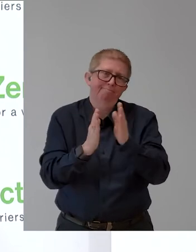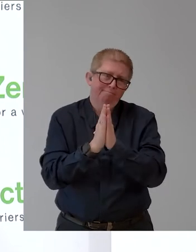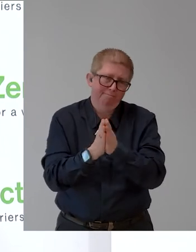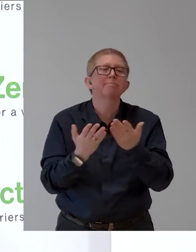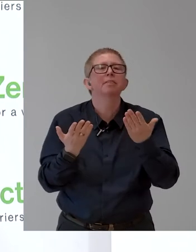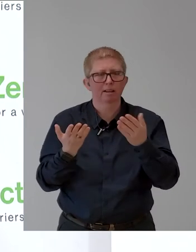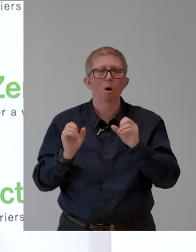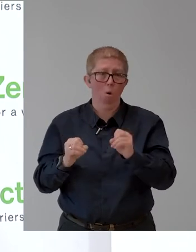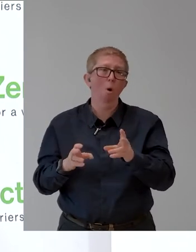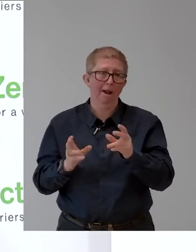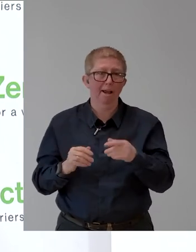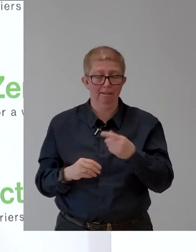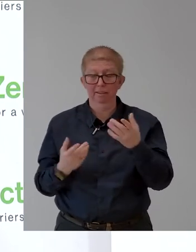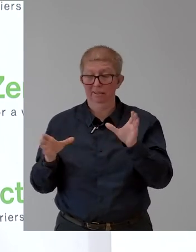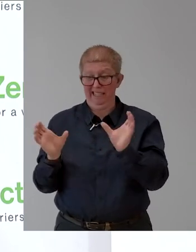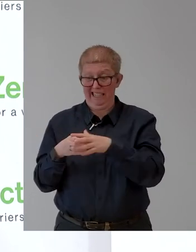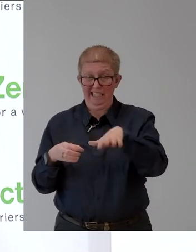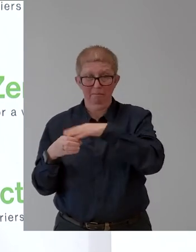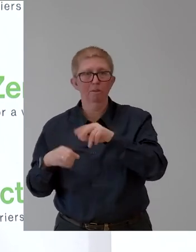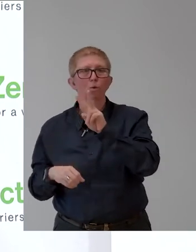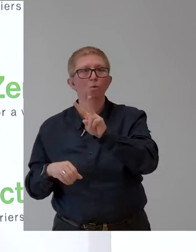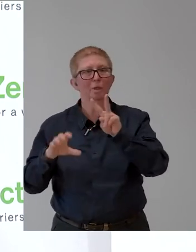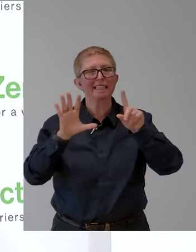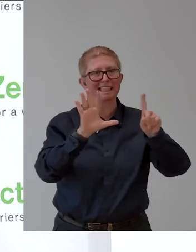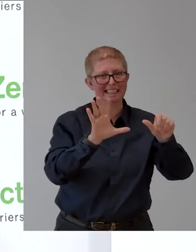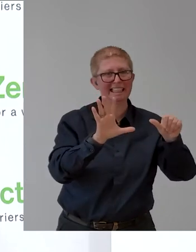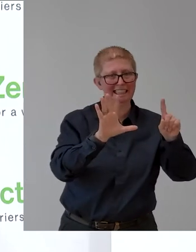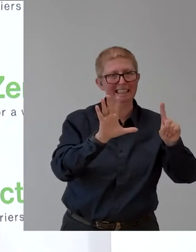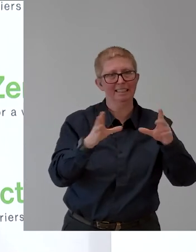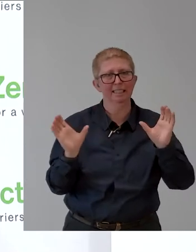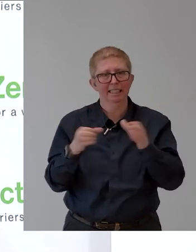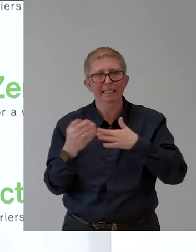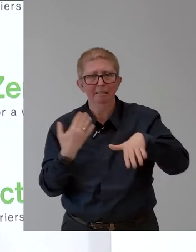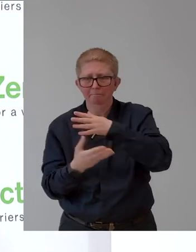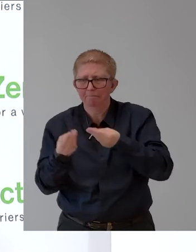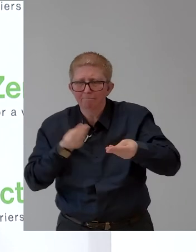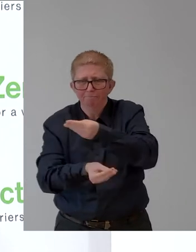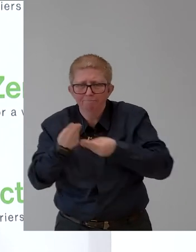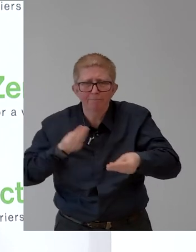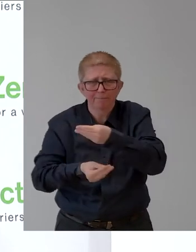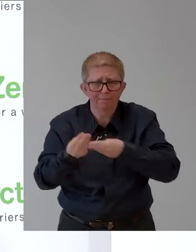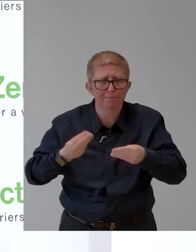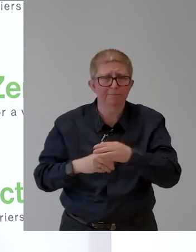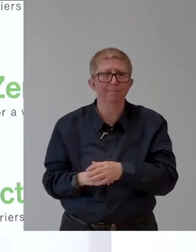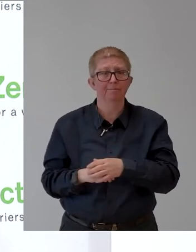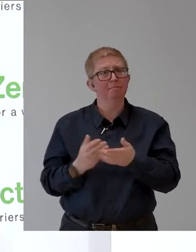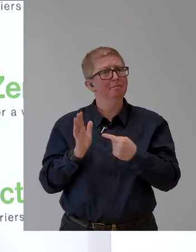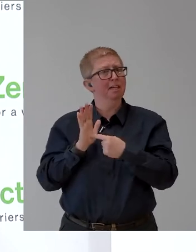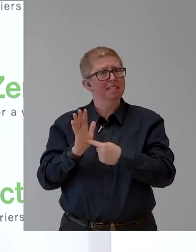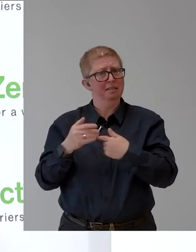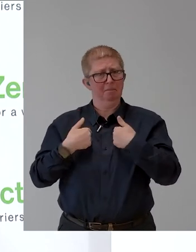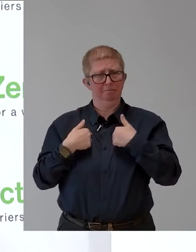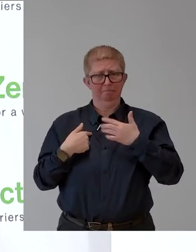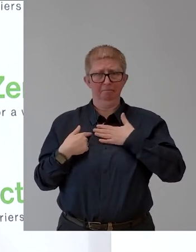jeder für sich Partizipation leben und beitragen soll. Ich darf ein Team leiten zur beruflichen Teilhabe. Wir haben